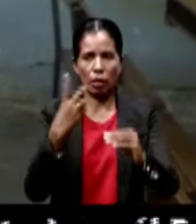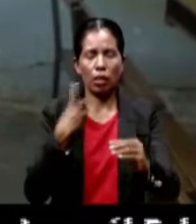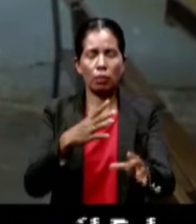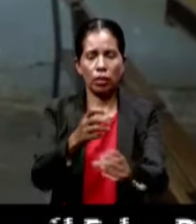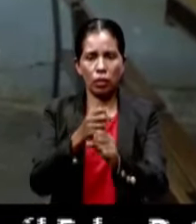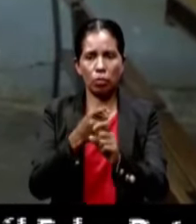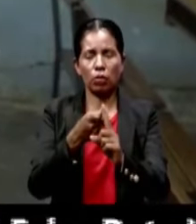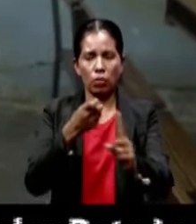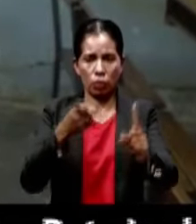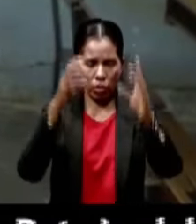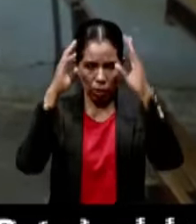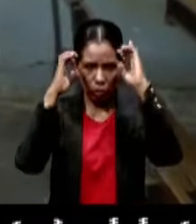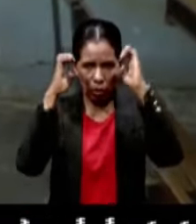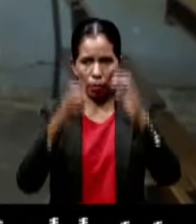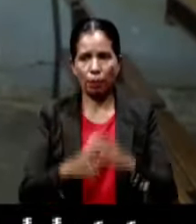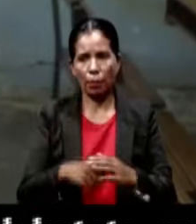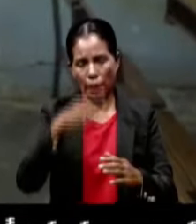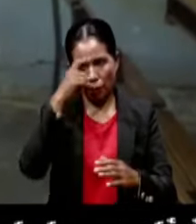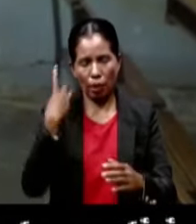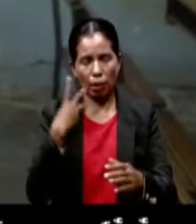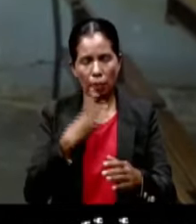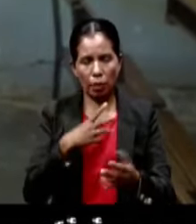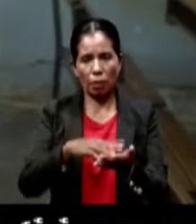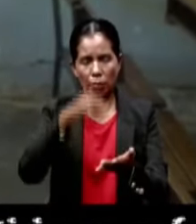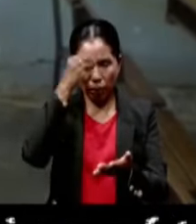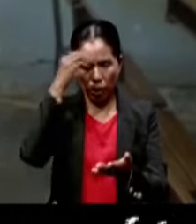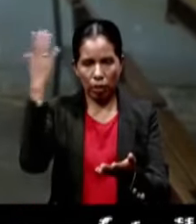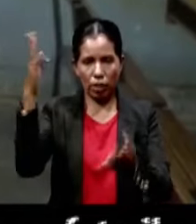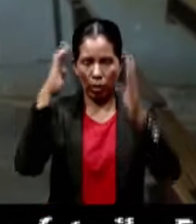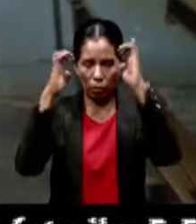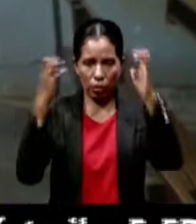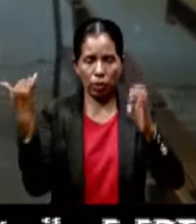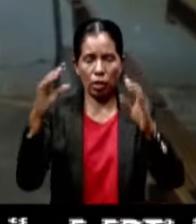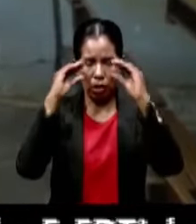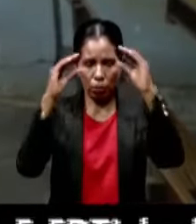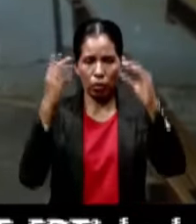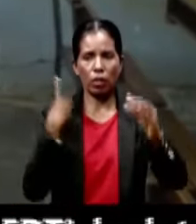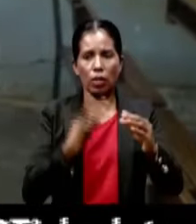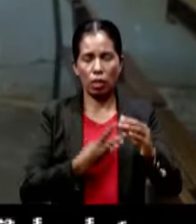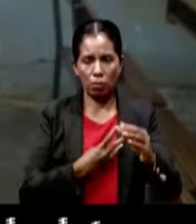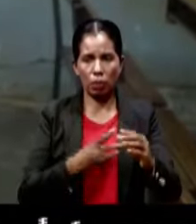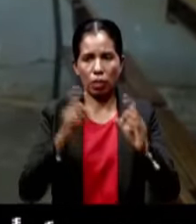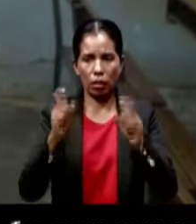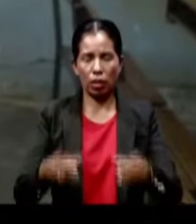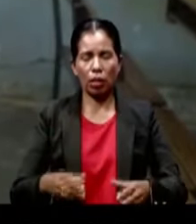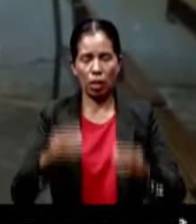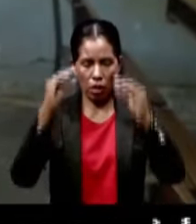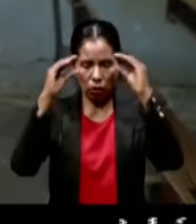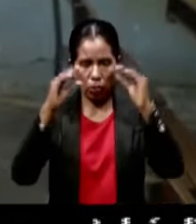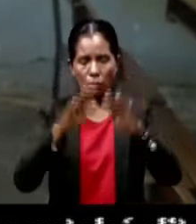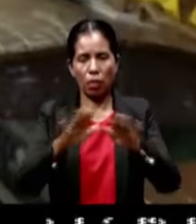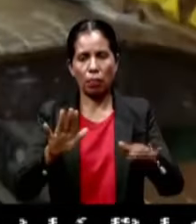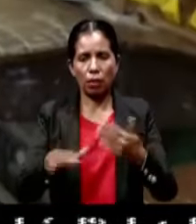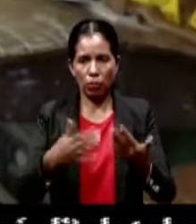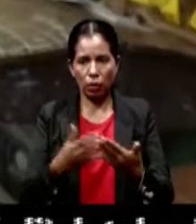husi edukasang tamba imbatir kursi hana ba sir hanuri ami dan tengi po hanse ne bala bare sir ami masal tuiri